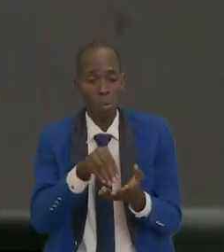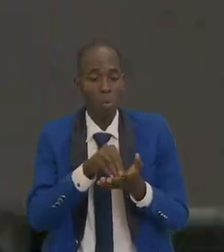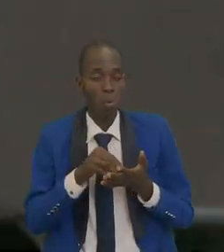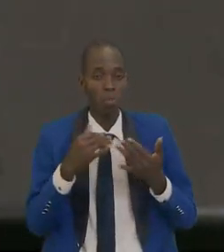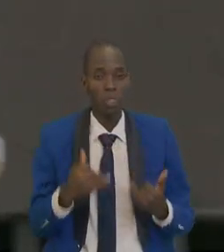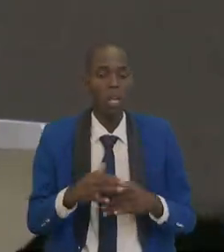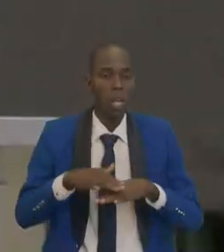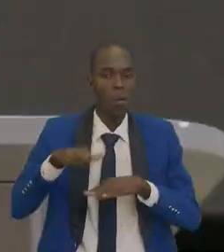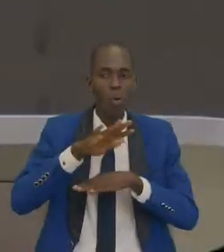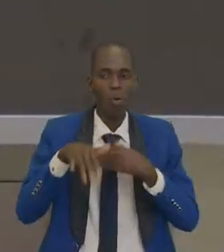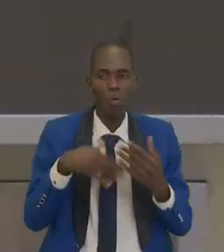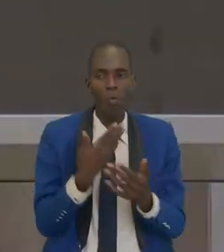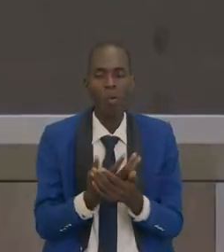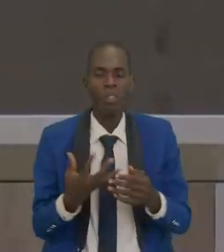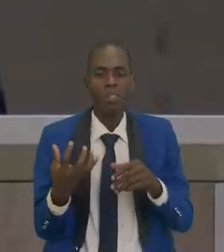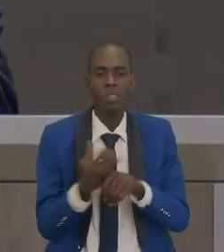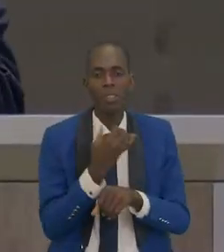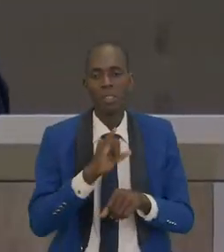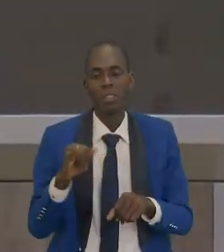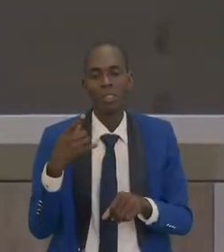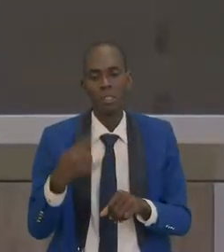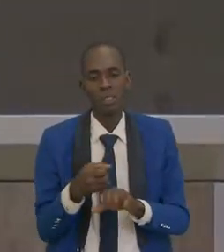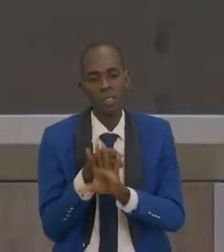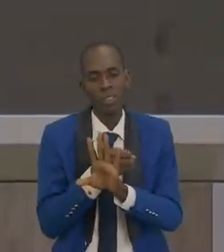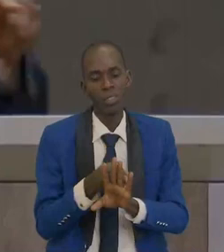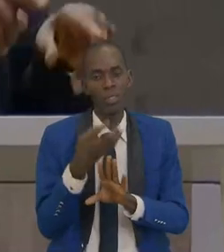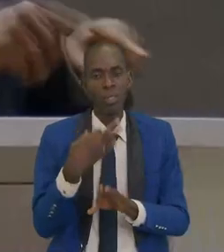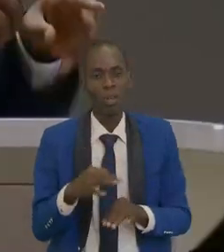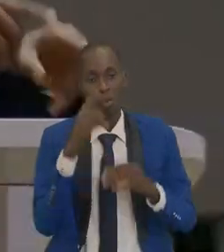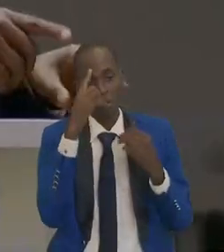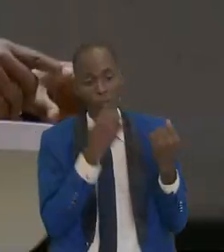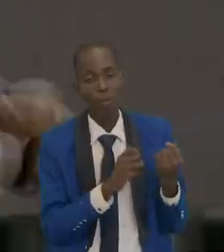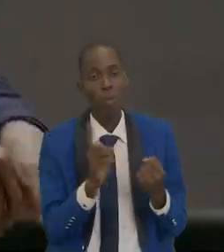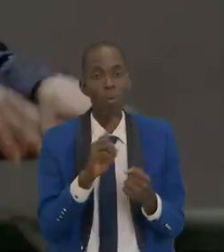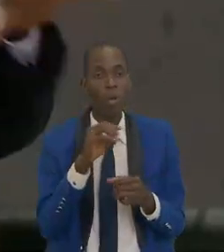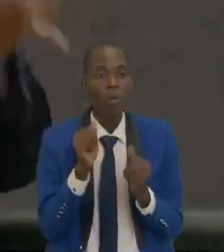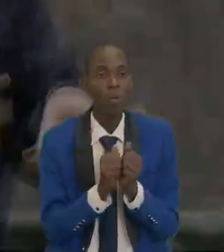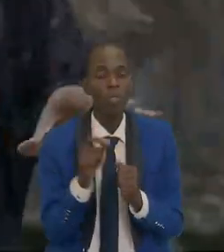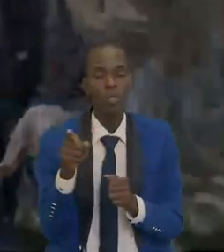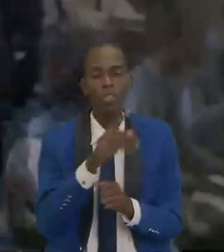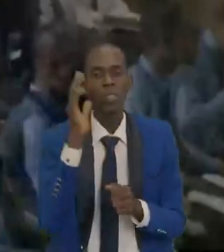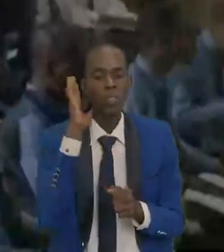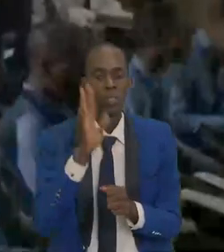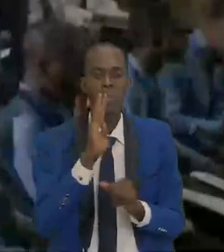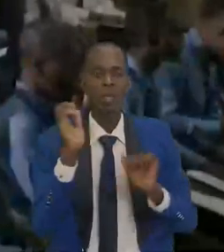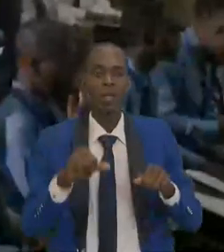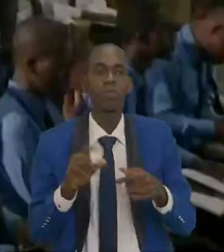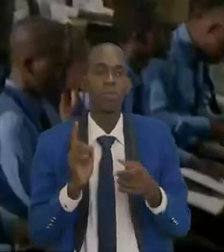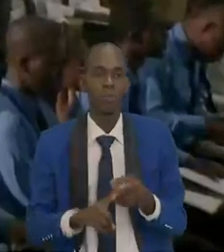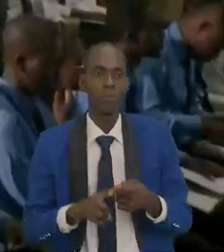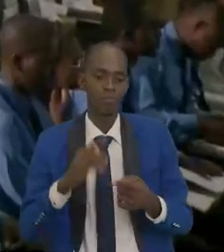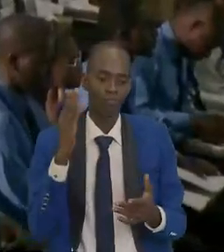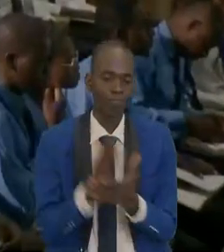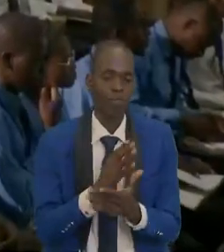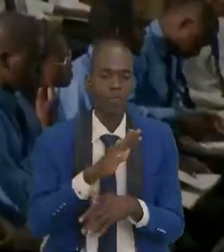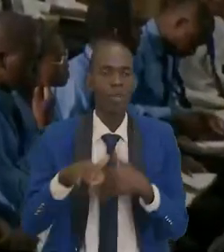tout, prenez le bouclier de la foi, avec lequel vous pourrez éteindre